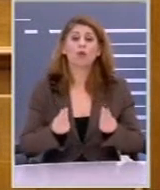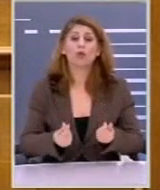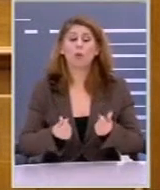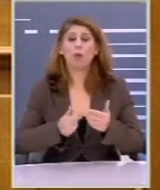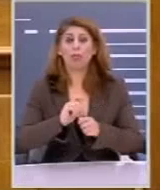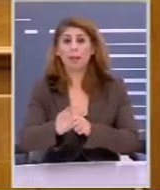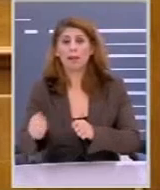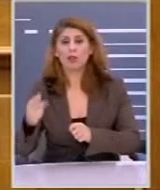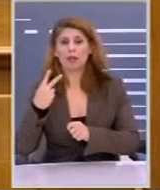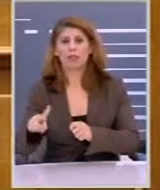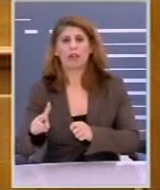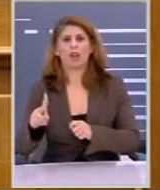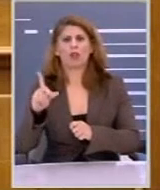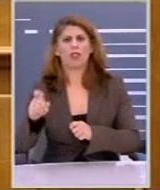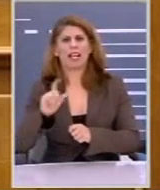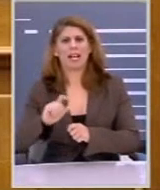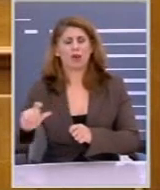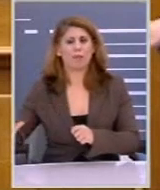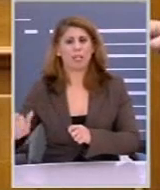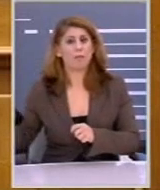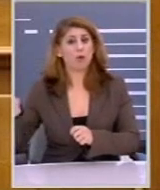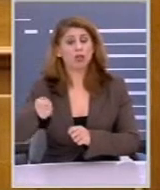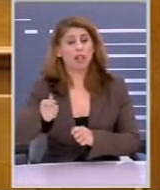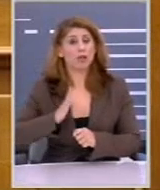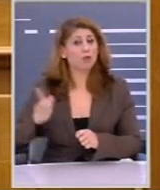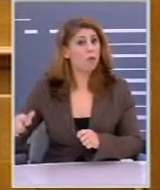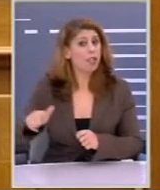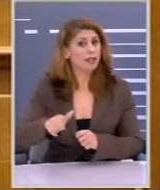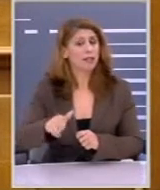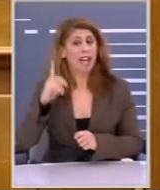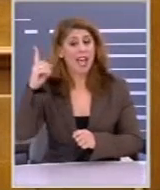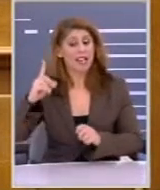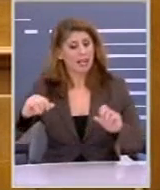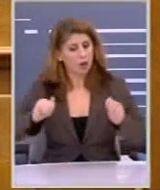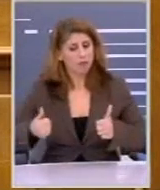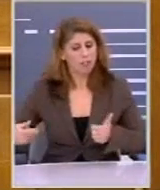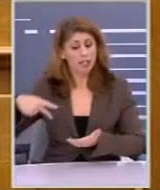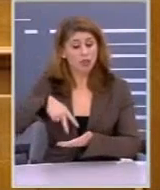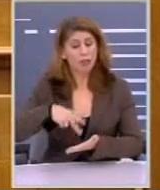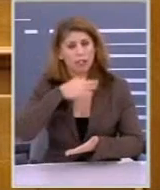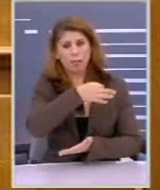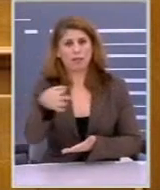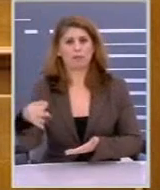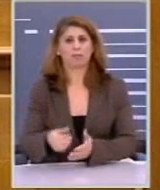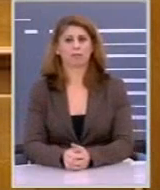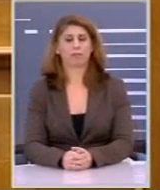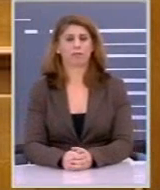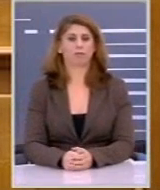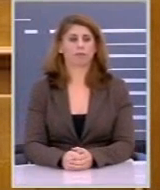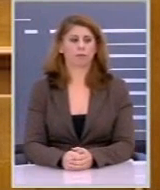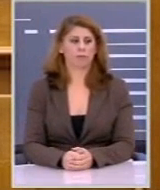που χρωστάει στους Έλληνες πολίτες. Και να έχετε την τόλμη τώρα ένας να σηκωθεί και να το πει. Και κάτι άλλο που μας διαχωρίζει.